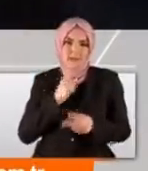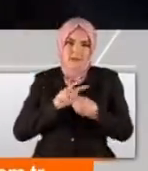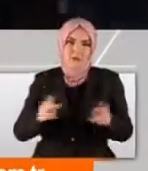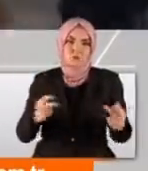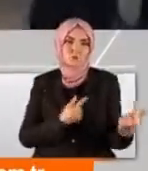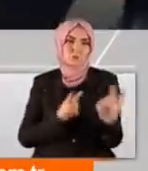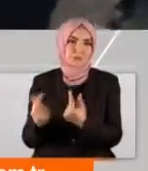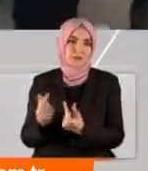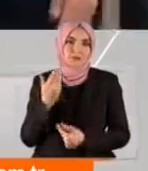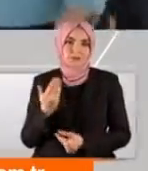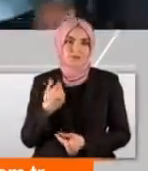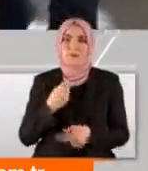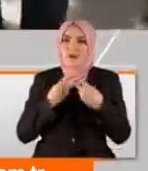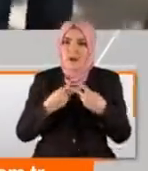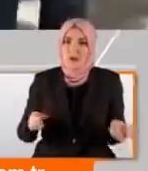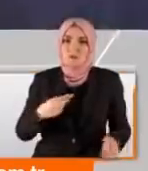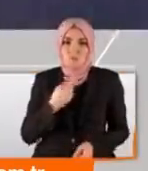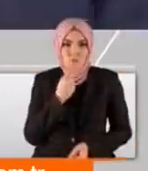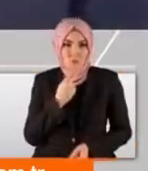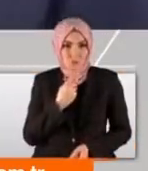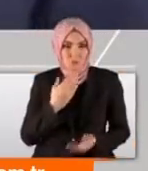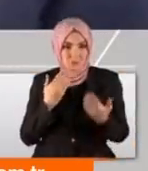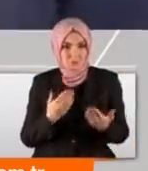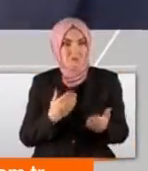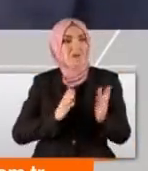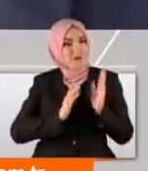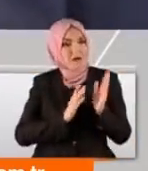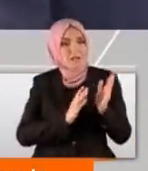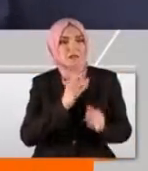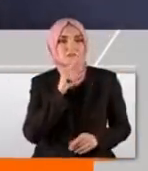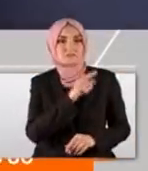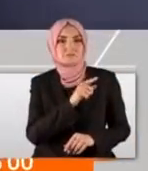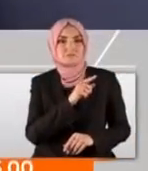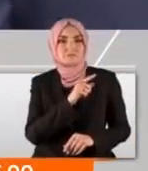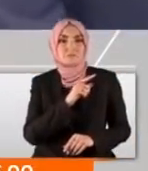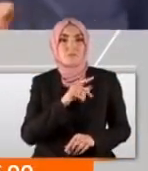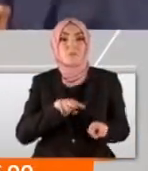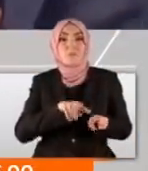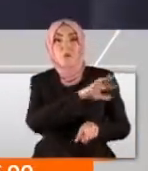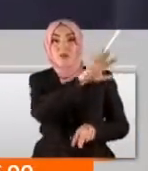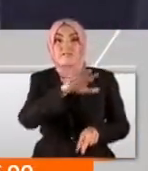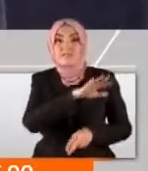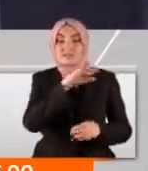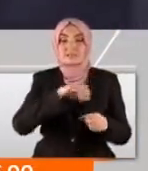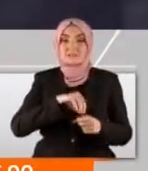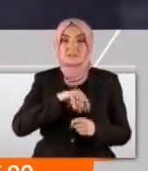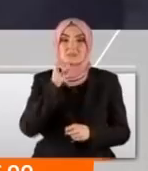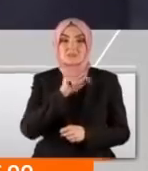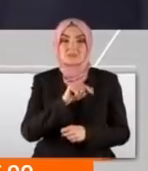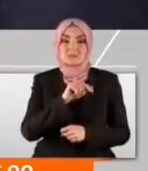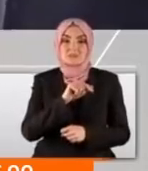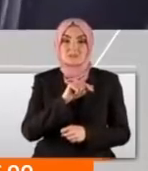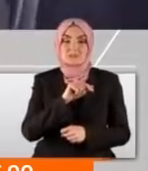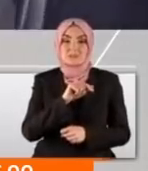açık konuşmamıza rağmen hala muhalefet içinde ya ikinci turda kalınırsa